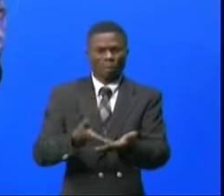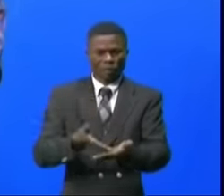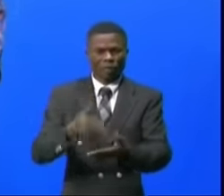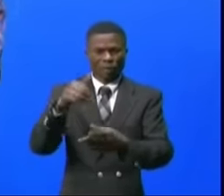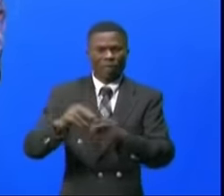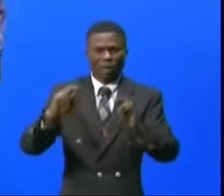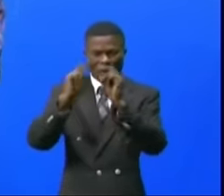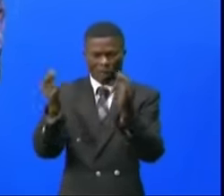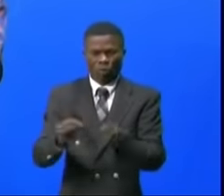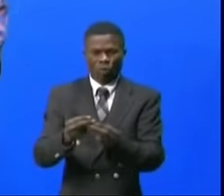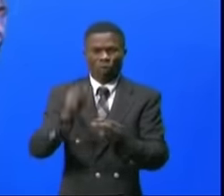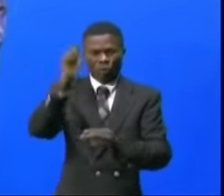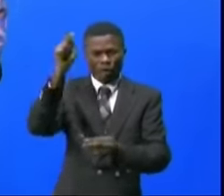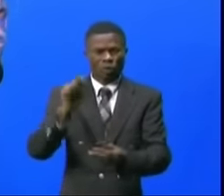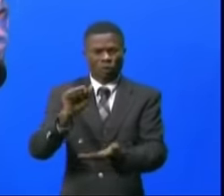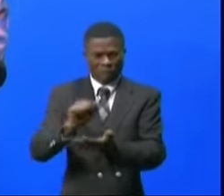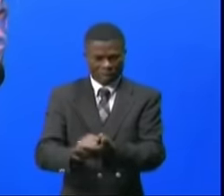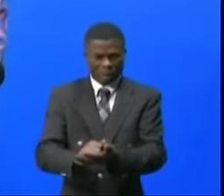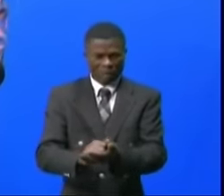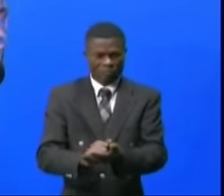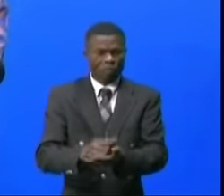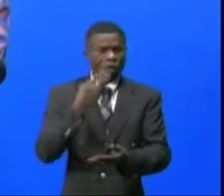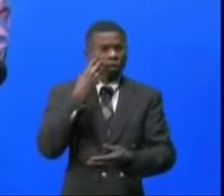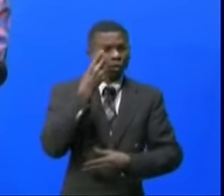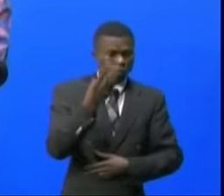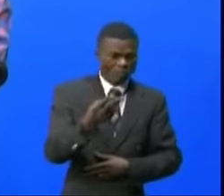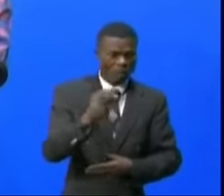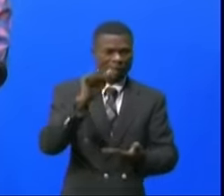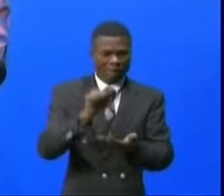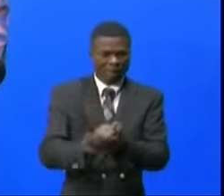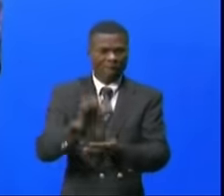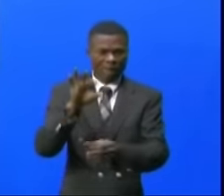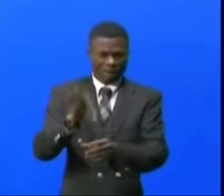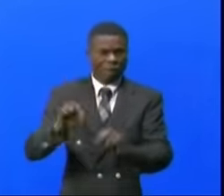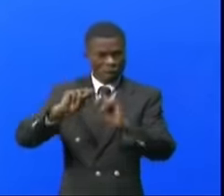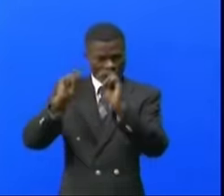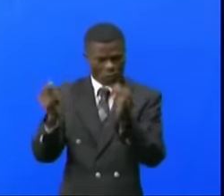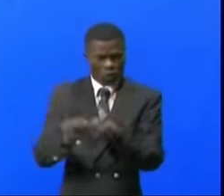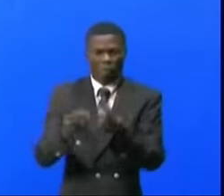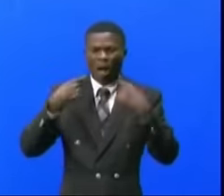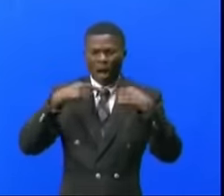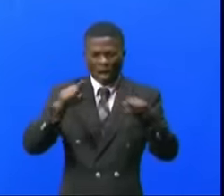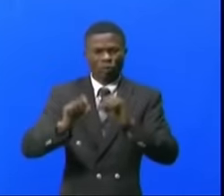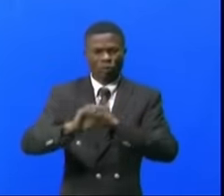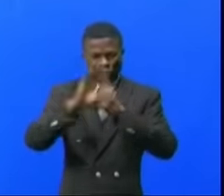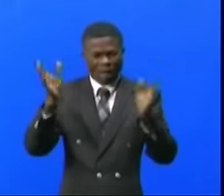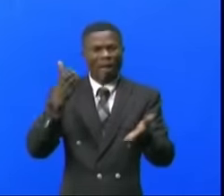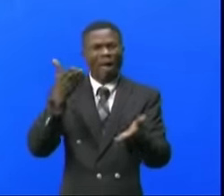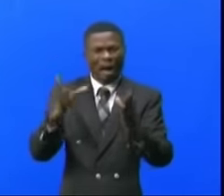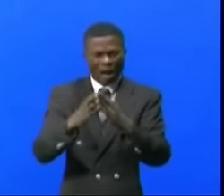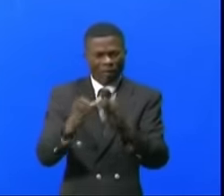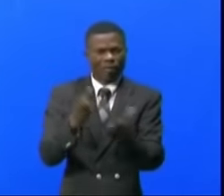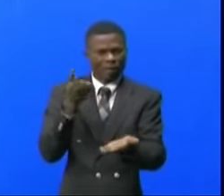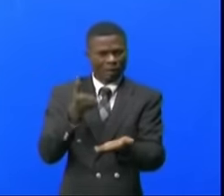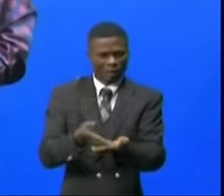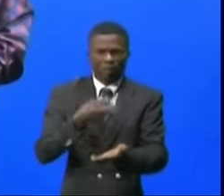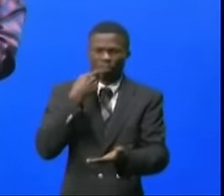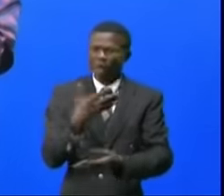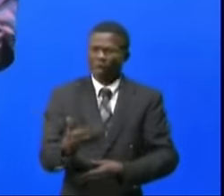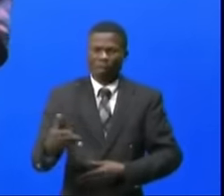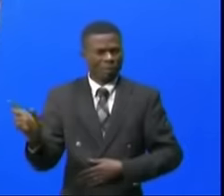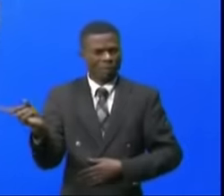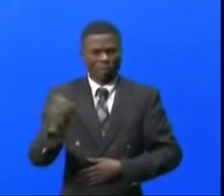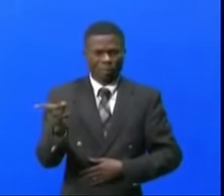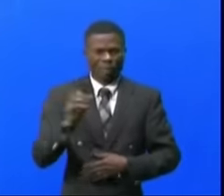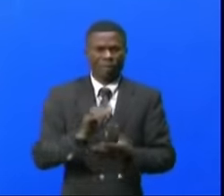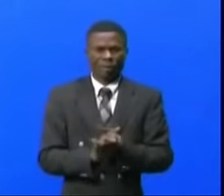tel camp militaire, il y a eu des révoltes et surtout donner le nom de ces bureaux-là. Il ne